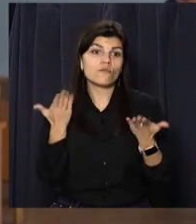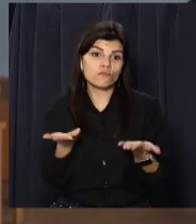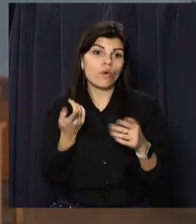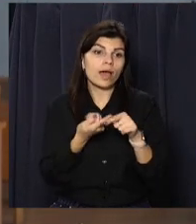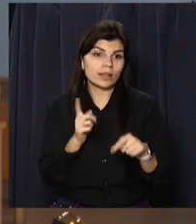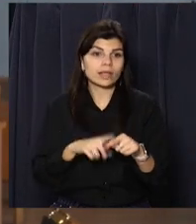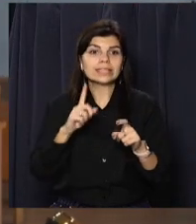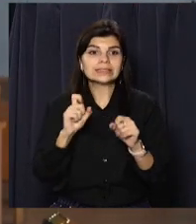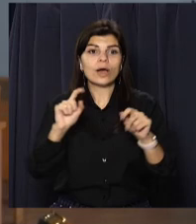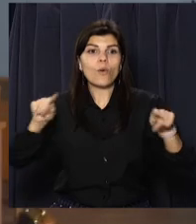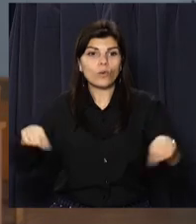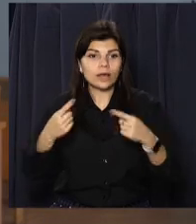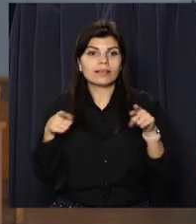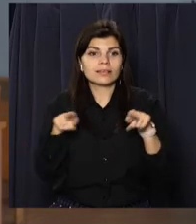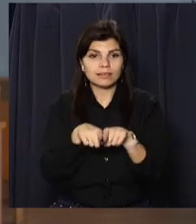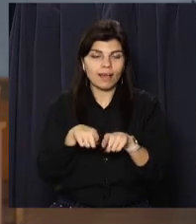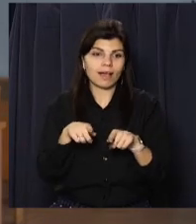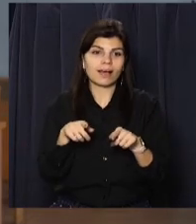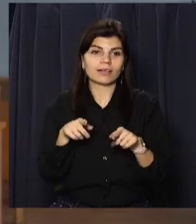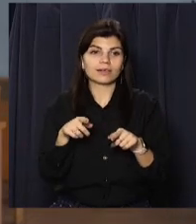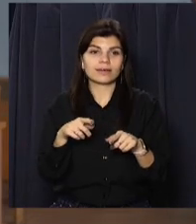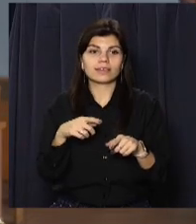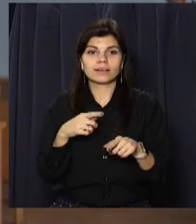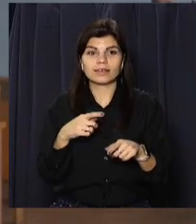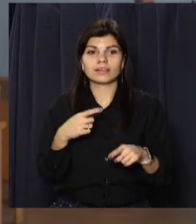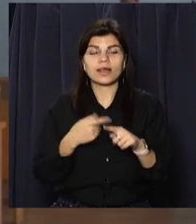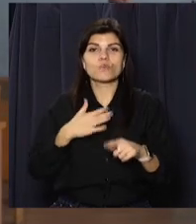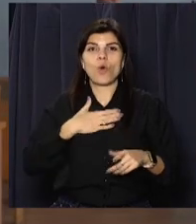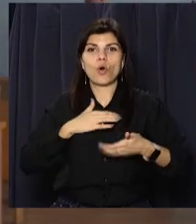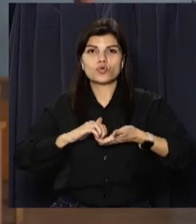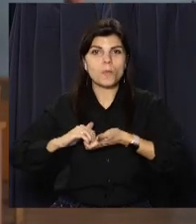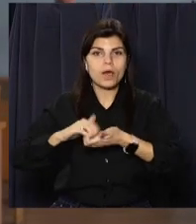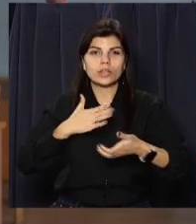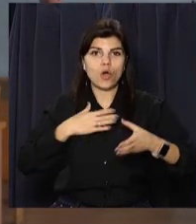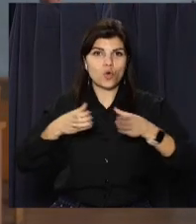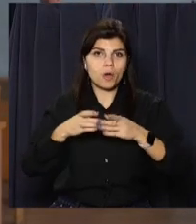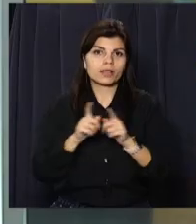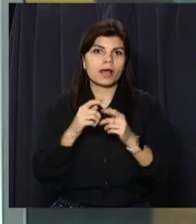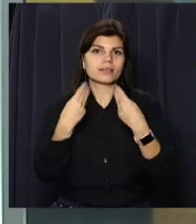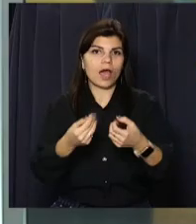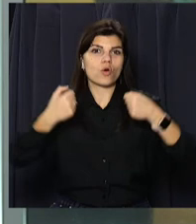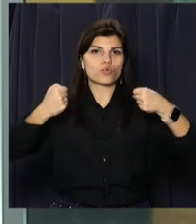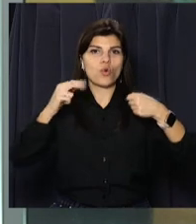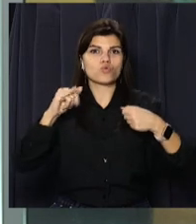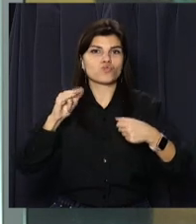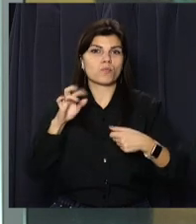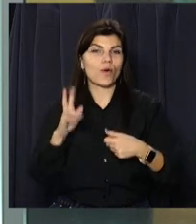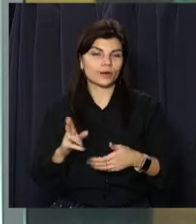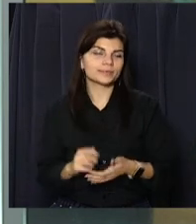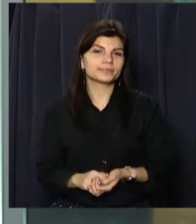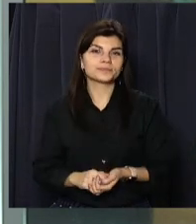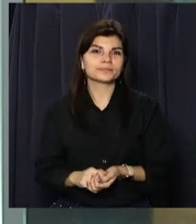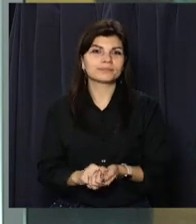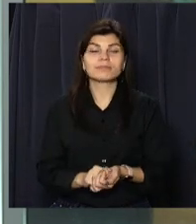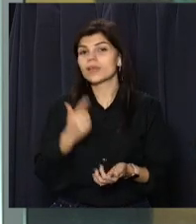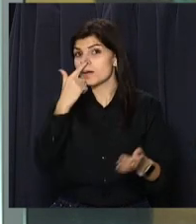за організацію таких заходів вручили моїй громаді, моїй команді такий кубок. Немов у